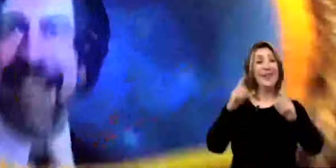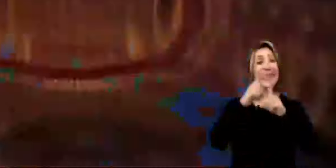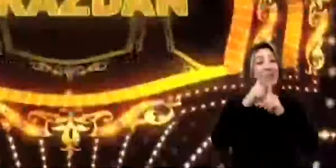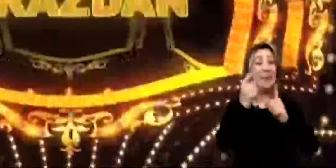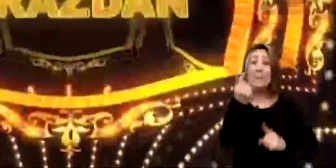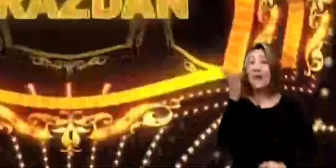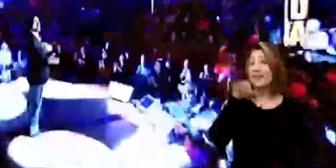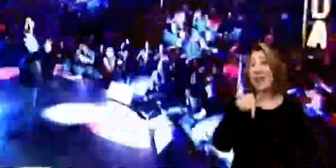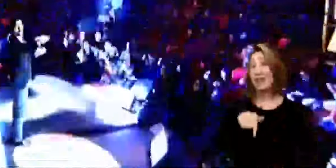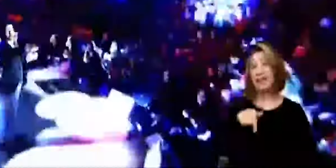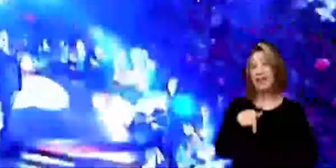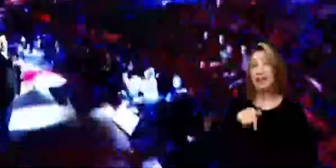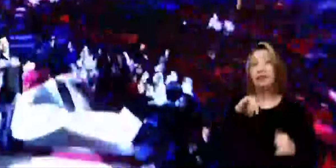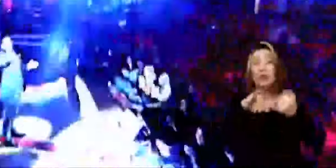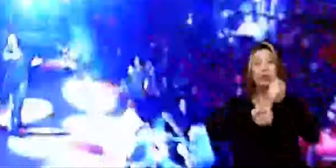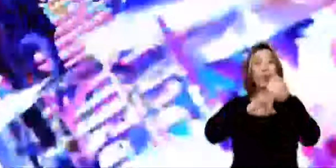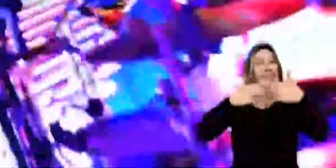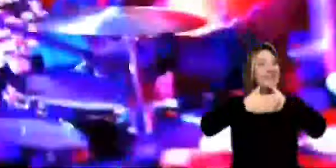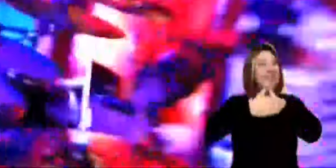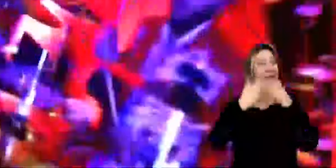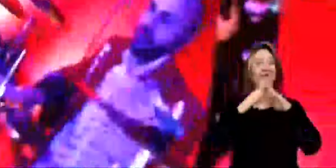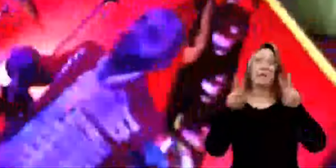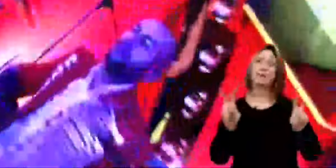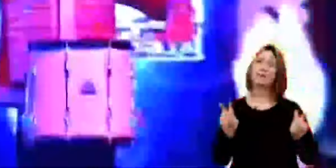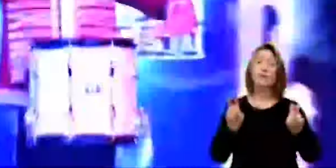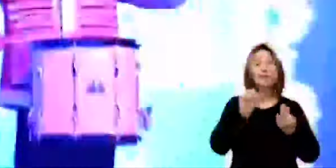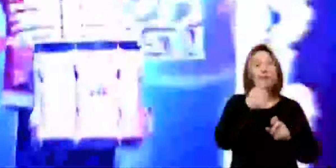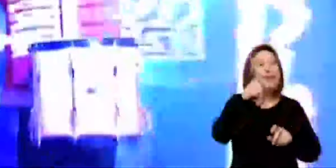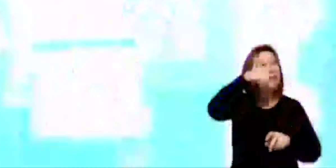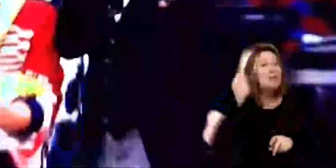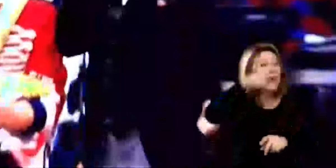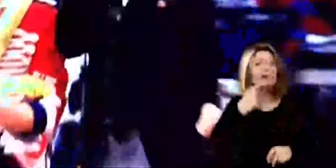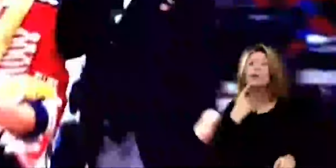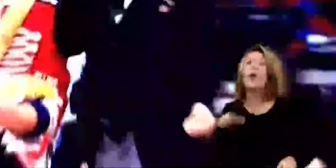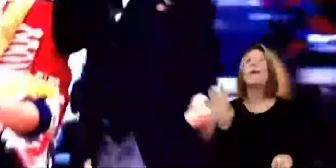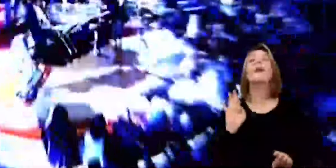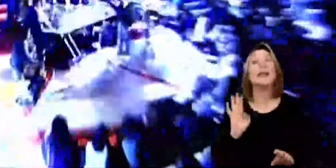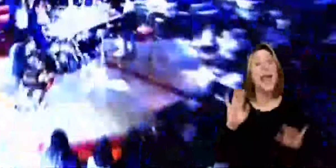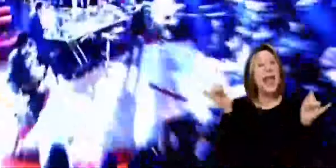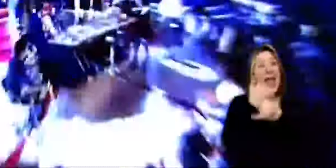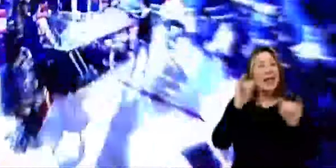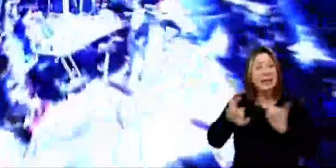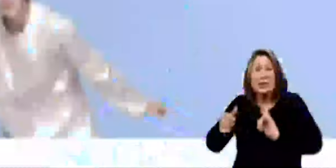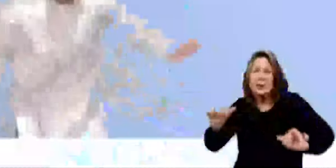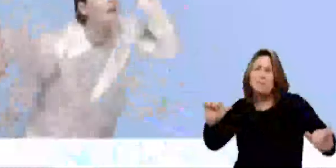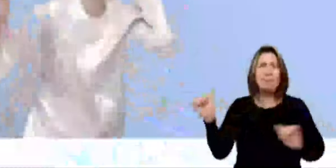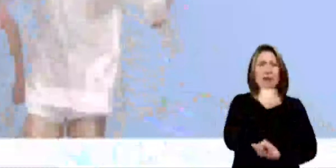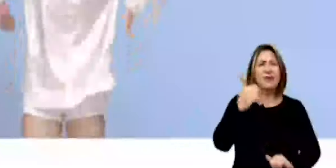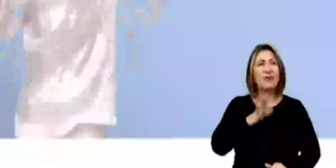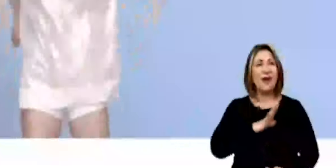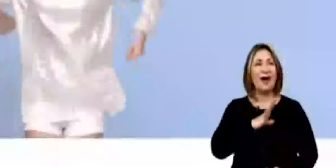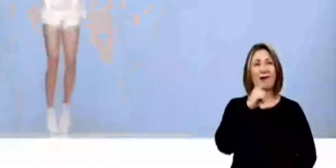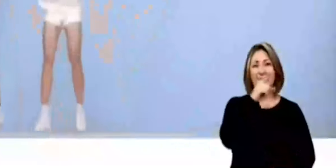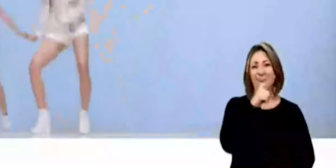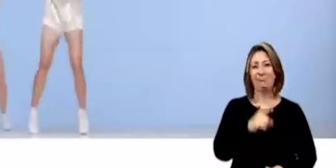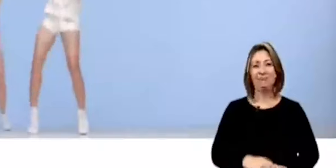Dada'da birazdan. Cumartesi gecesi evde kalanlar, sakın kimseye söylemeyin. Dada'da eğlencenin kralı var. Uyan